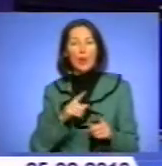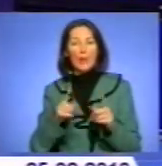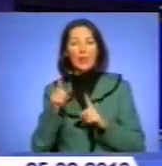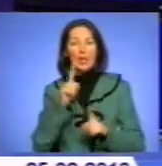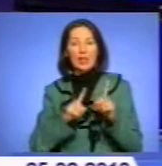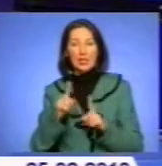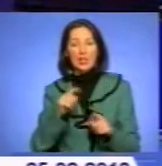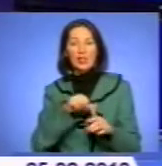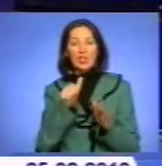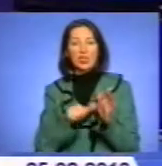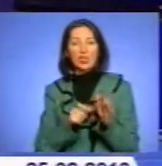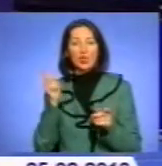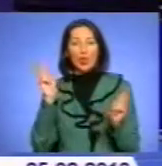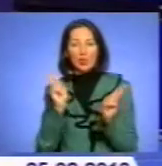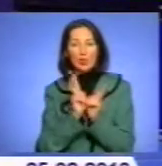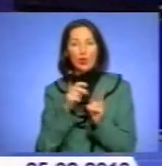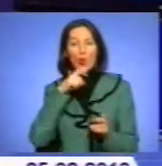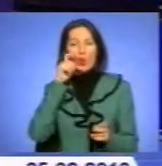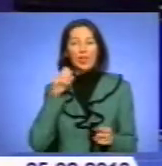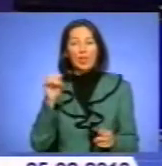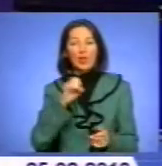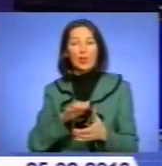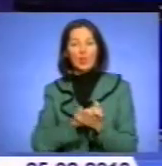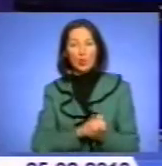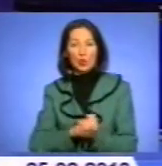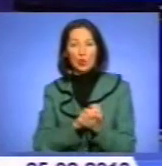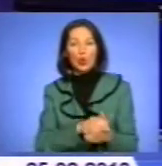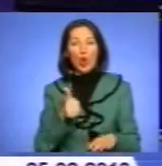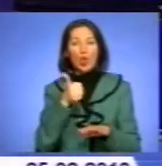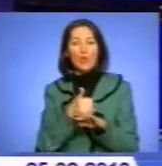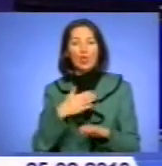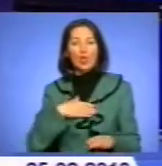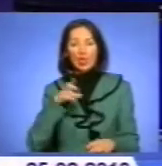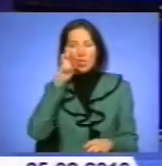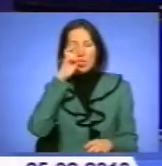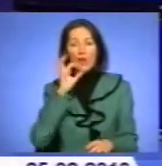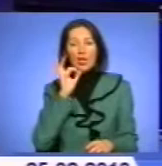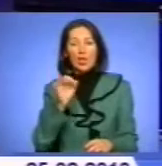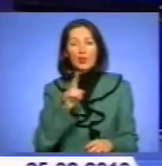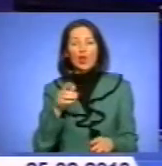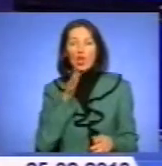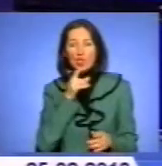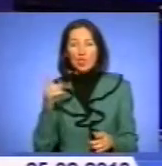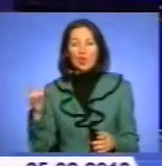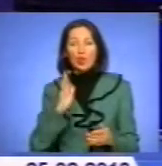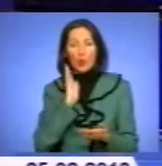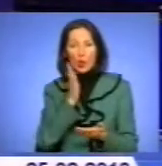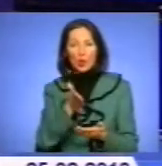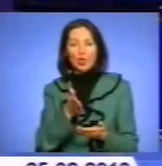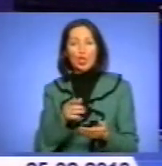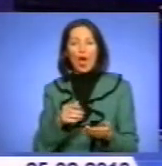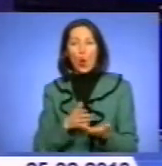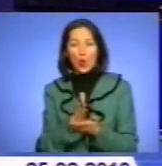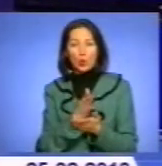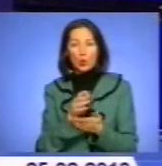саміту «Україна-Європейський Союз». Голова нашої держави наголосив, що з часу проголошення курсу на євроінтеграцію прагнення